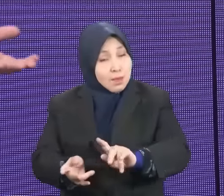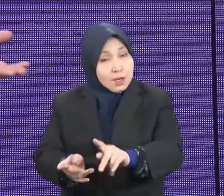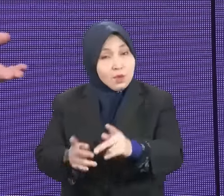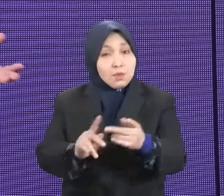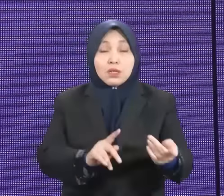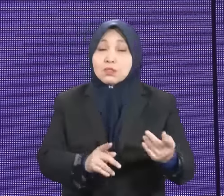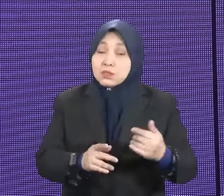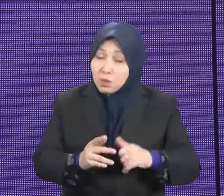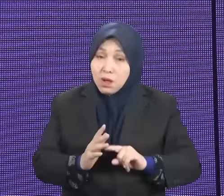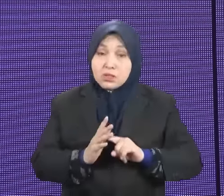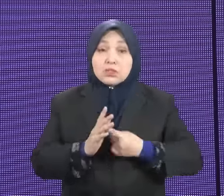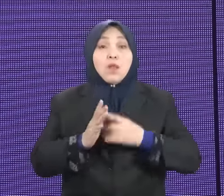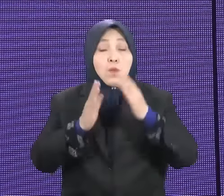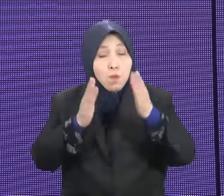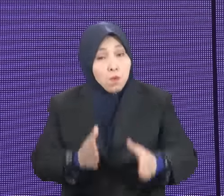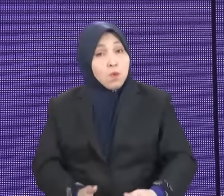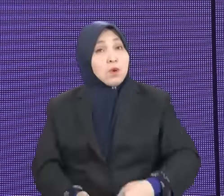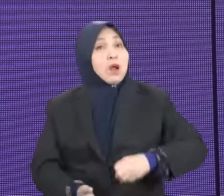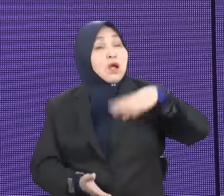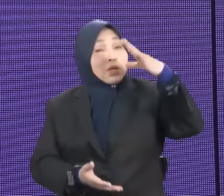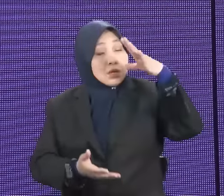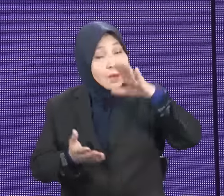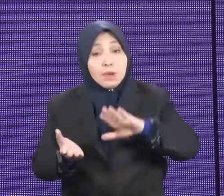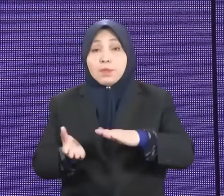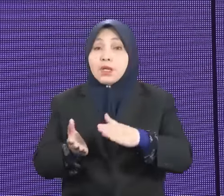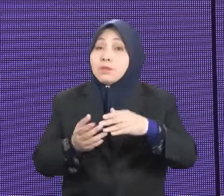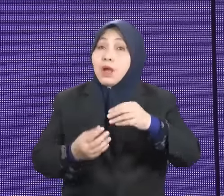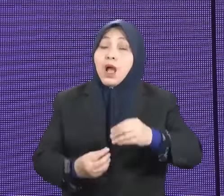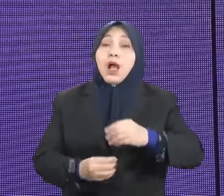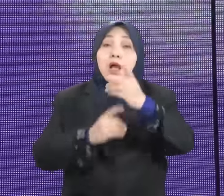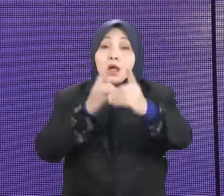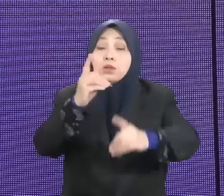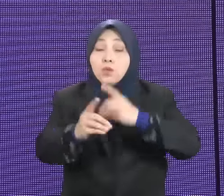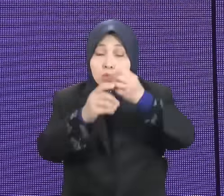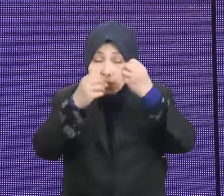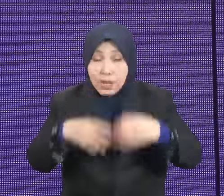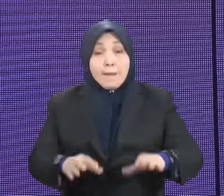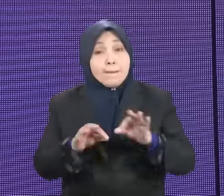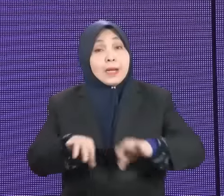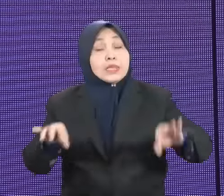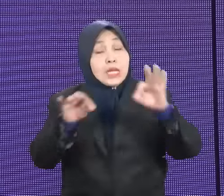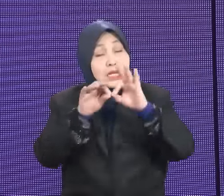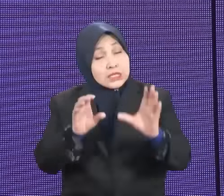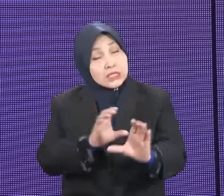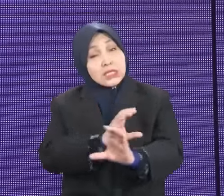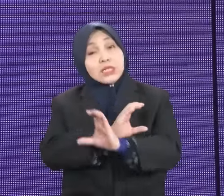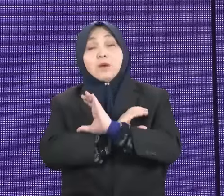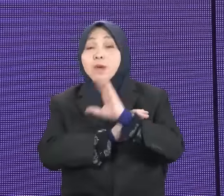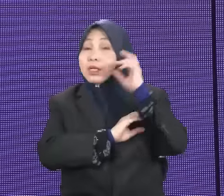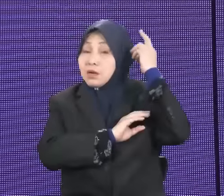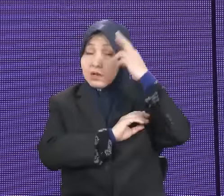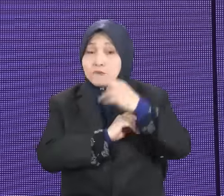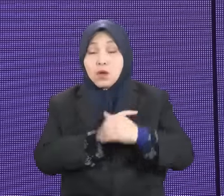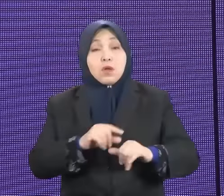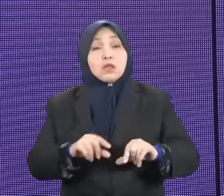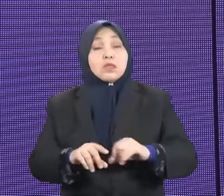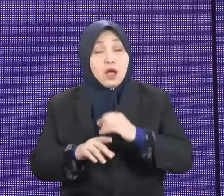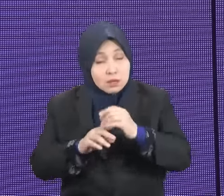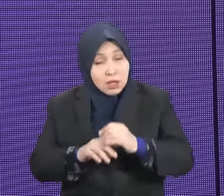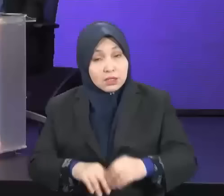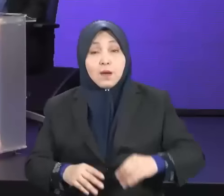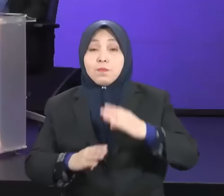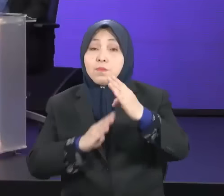orang kaya sampai meninggalnya jadi begitu Subhanallah yang penting kecintaan ya ya pertama Alquran ke